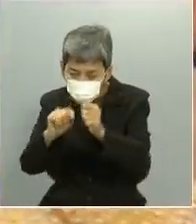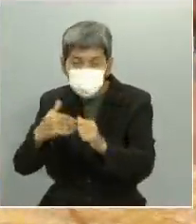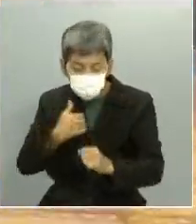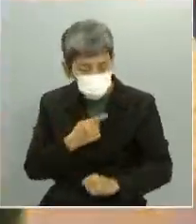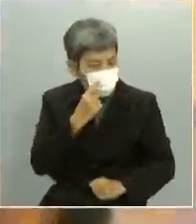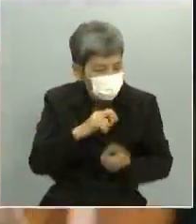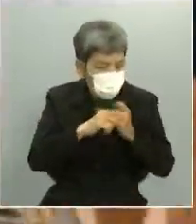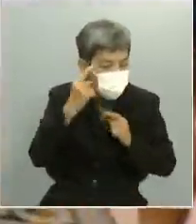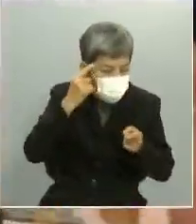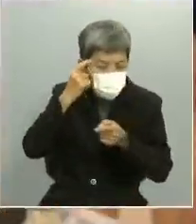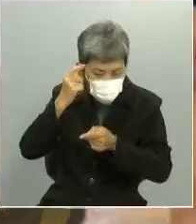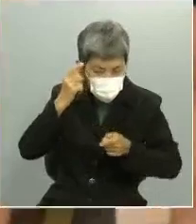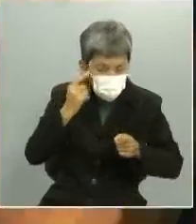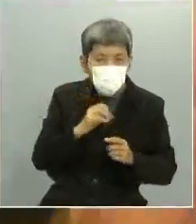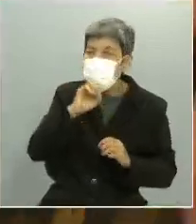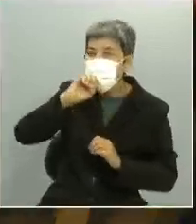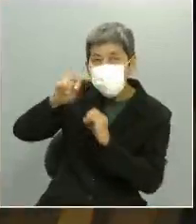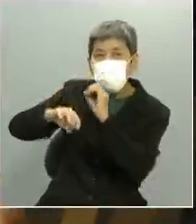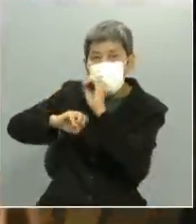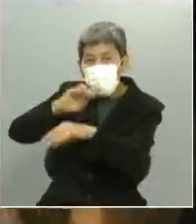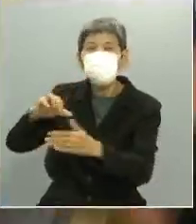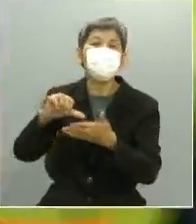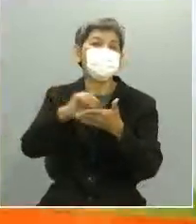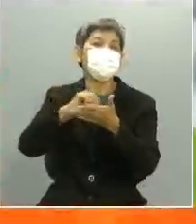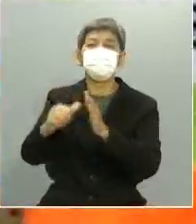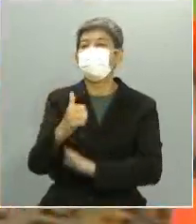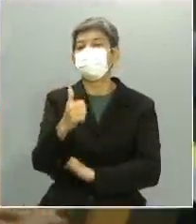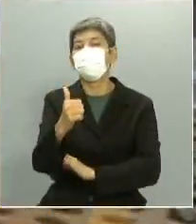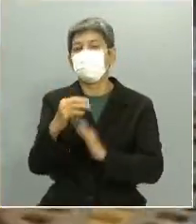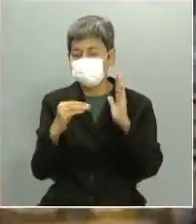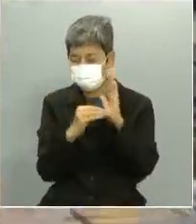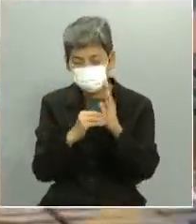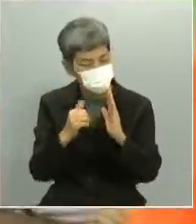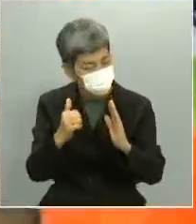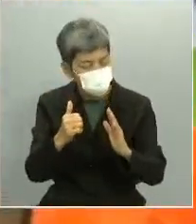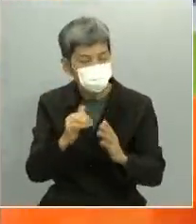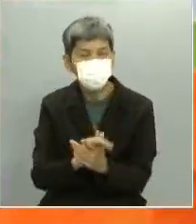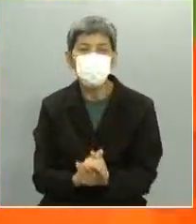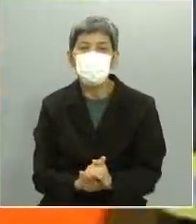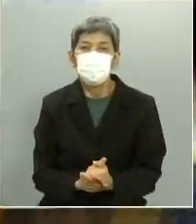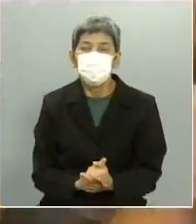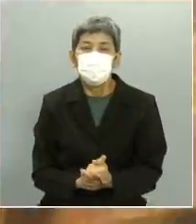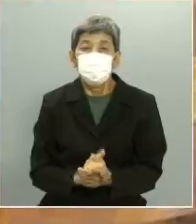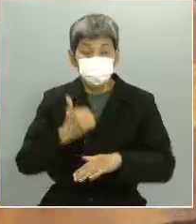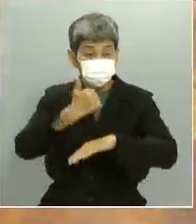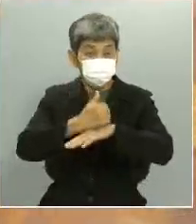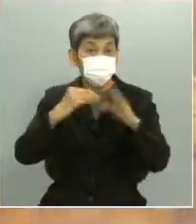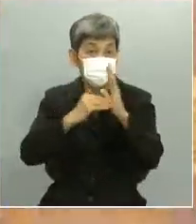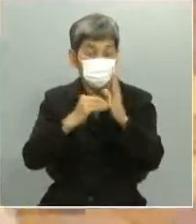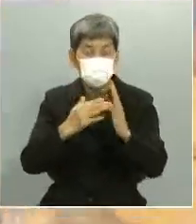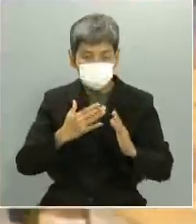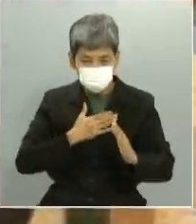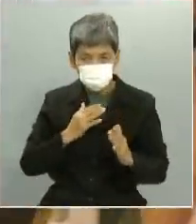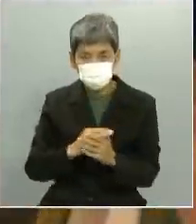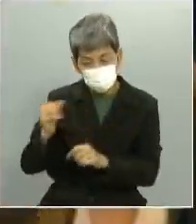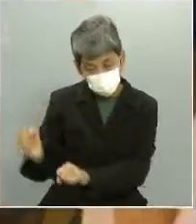รู้ปัญหาถ้าช่วยกันแจ้งมาก็จะได้แก้ไขปัญหาให้ทั้งกรุงเทพค่ะขณะเดียวกันนะคะท่านผู้ว่าบอกว่าเดี๋ยวจะฝึกให้พนักง